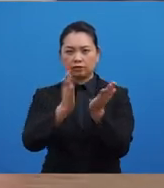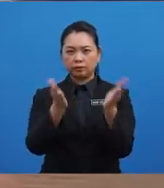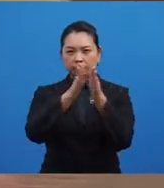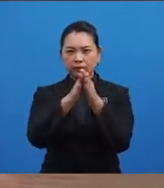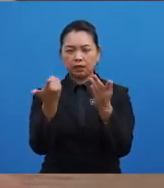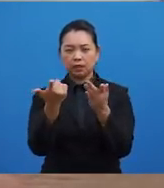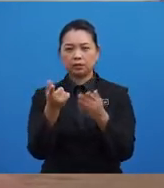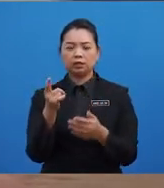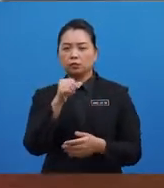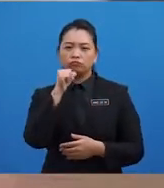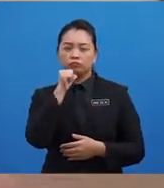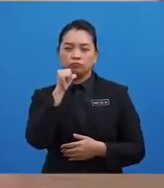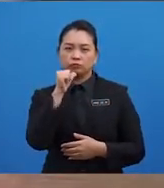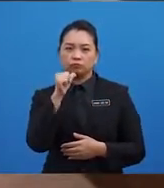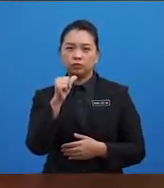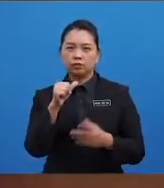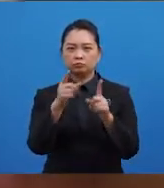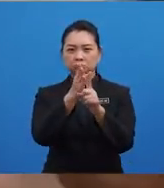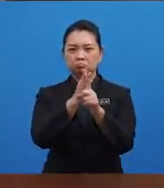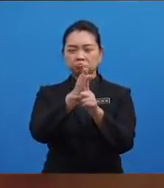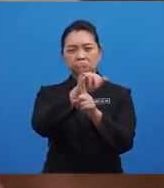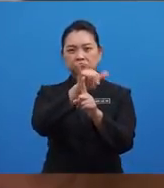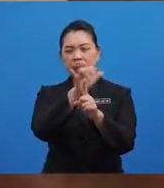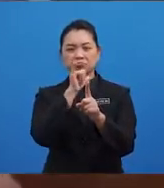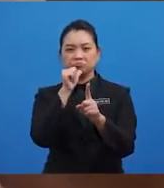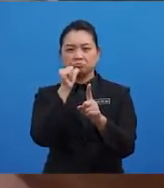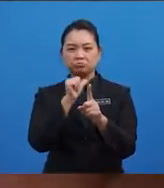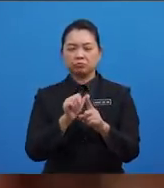Maka, ini adalah bukan garisan paksi simetri.